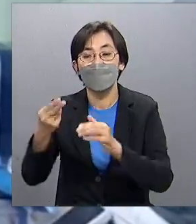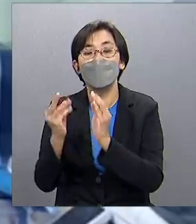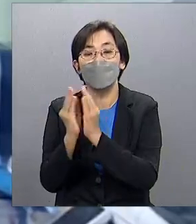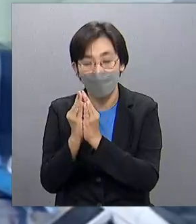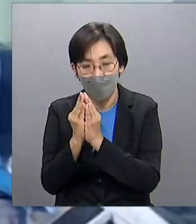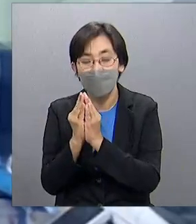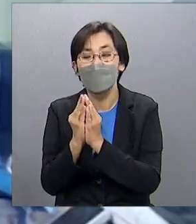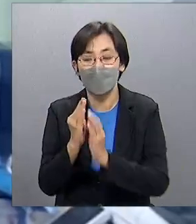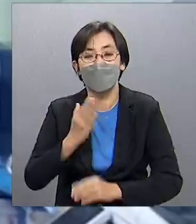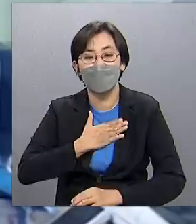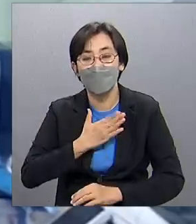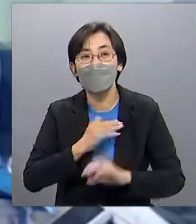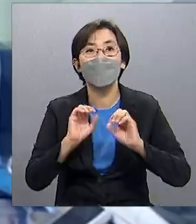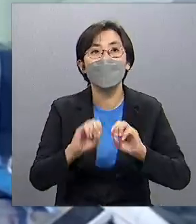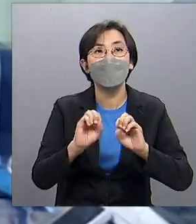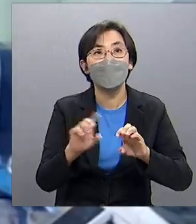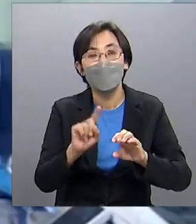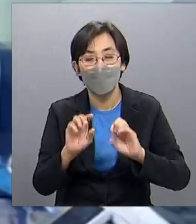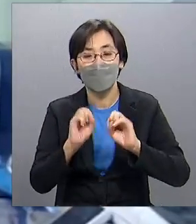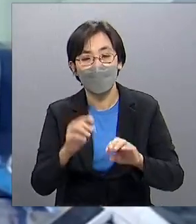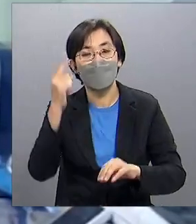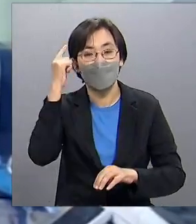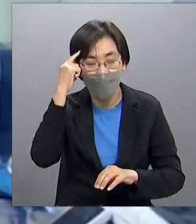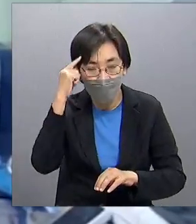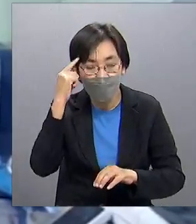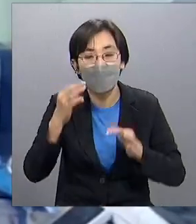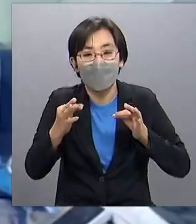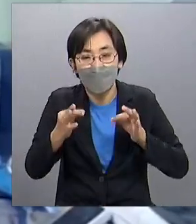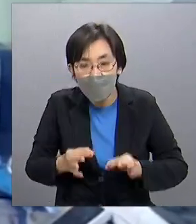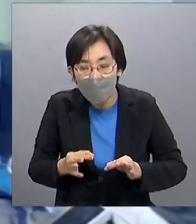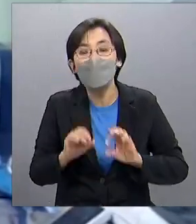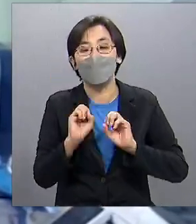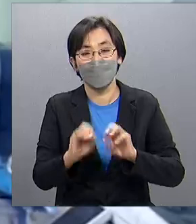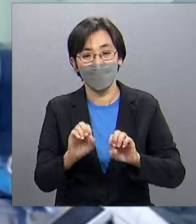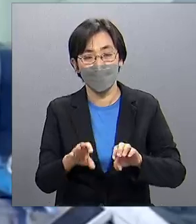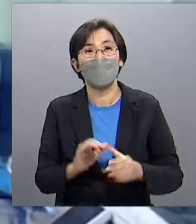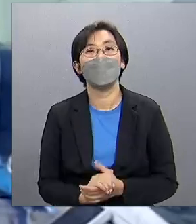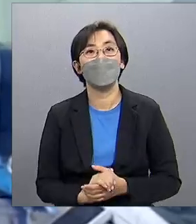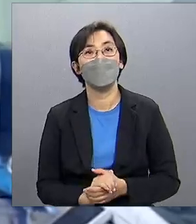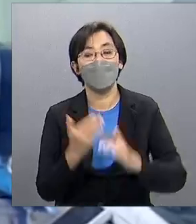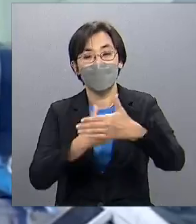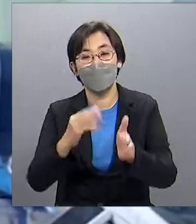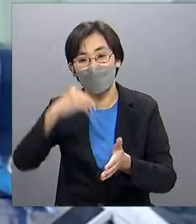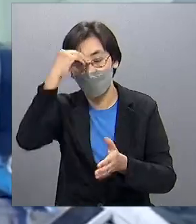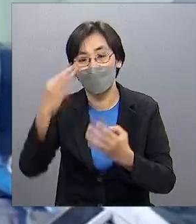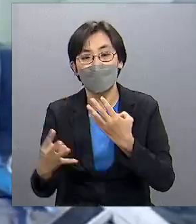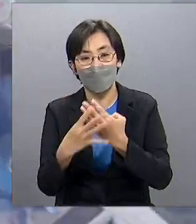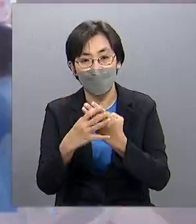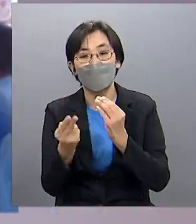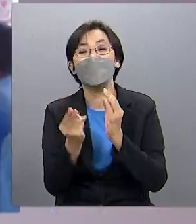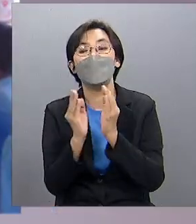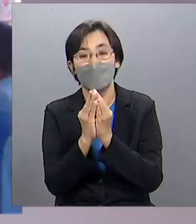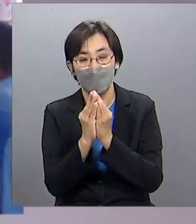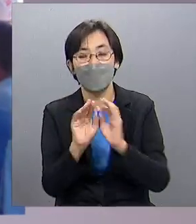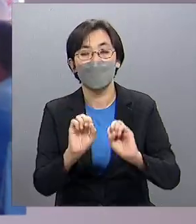สอนในรายวิชาการคิดและการตัดสินใจค่ะที่ห้องเรียนเรือนจำจังหวัดหนองบัวลำภู